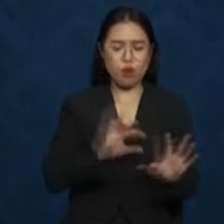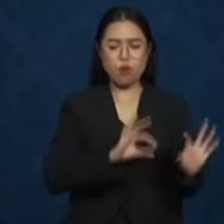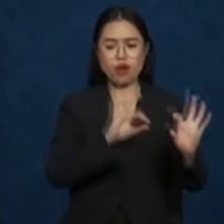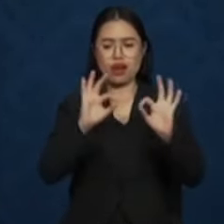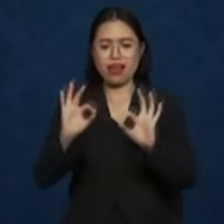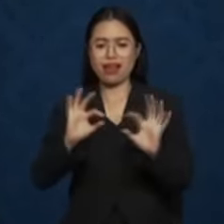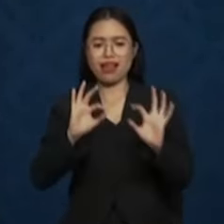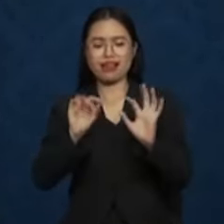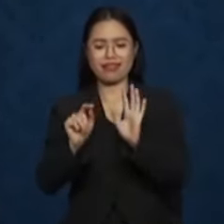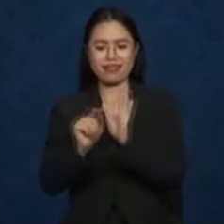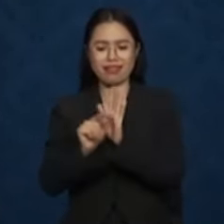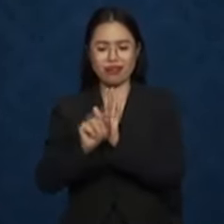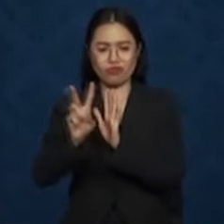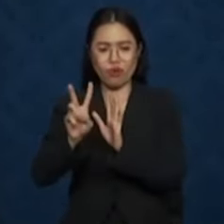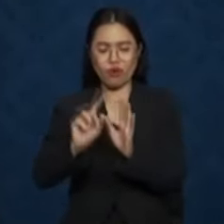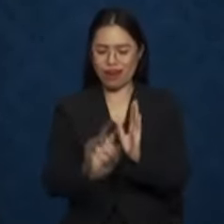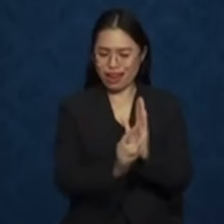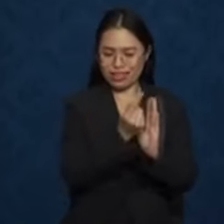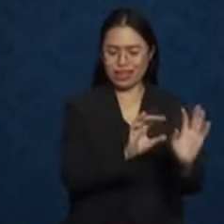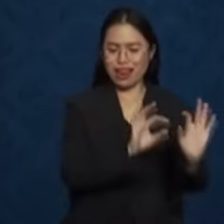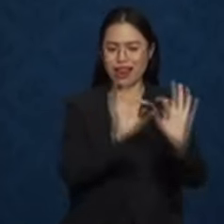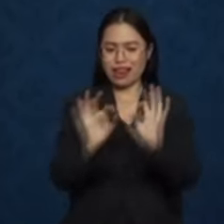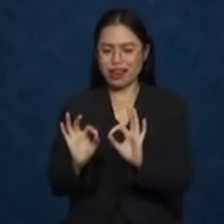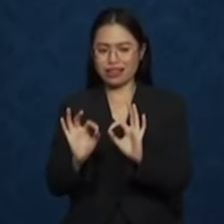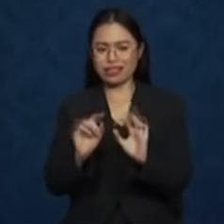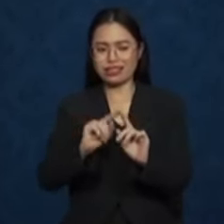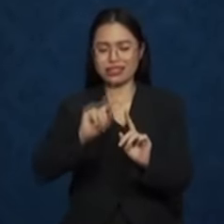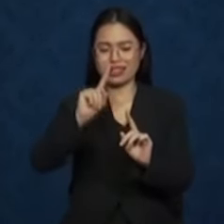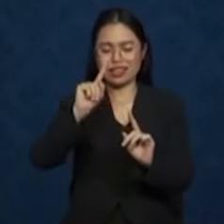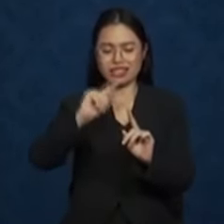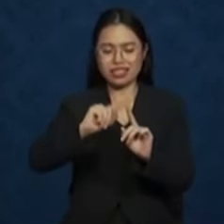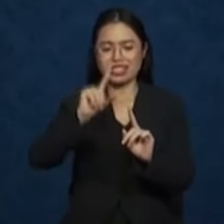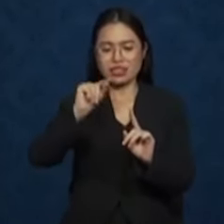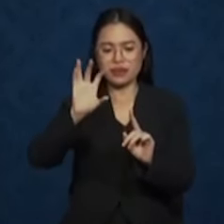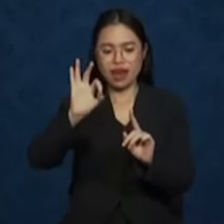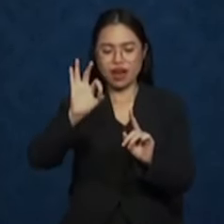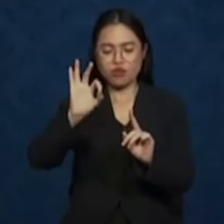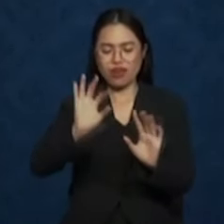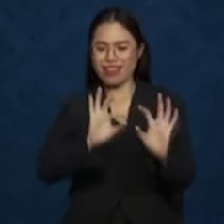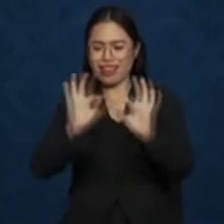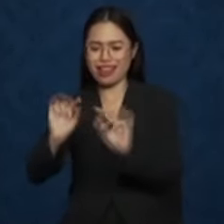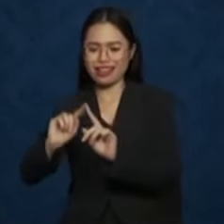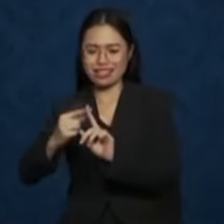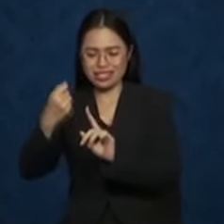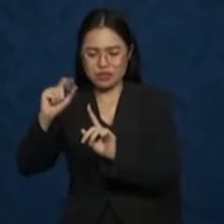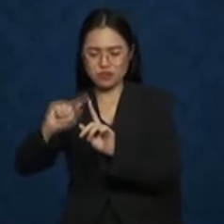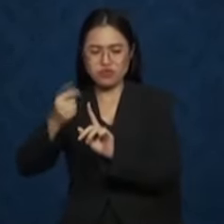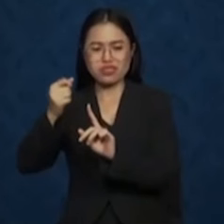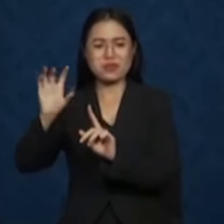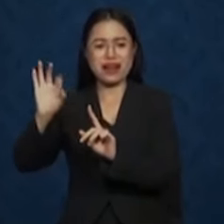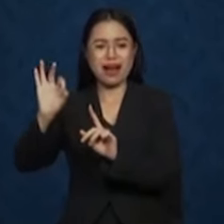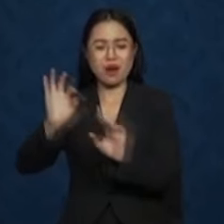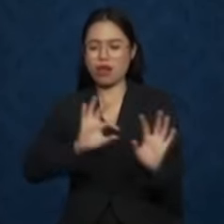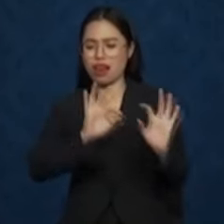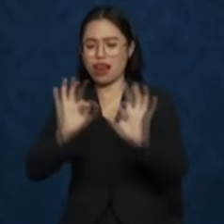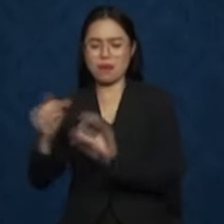ครั้งแรกยื่นและจะมาตอบวันที่28กันยานะครับขอเลื่อนเป็น19ตุลาแล้วเลื่อนอีกรอบก็คือเลื่อนว่าไม่มาเลย